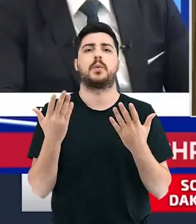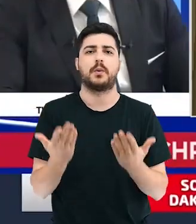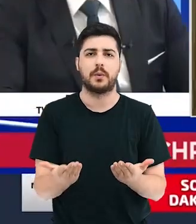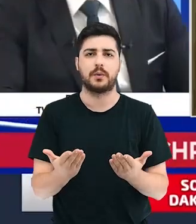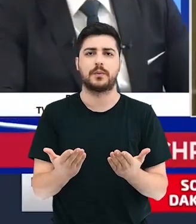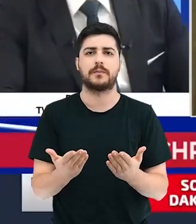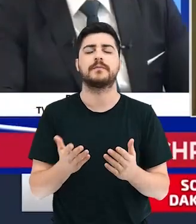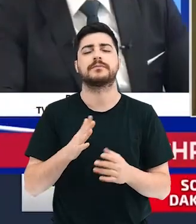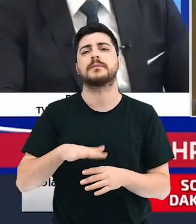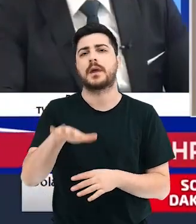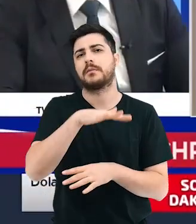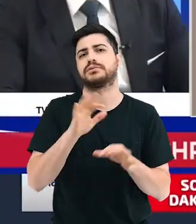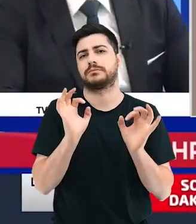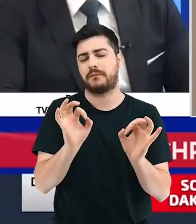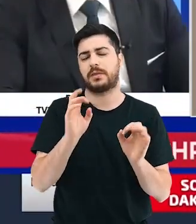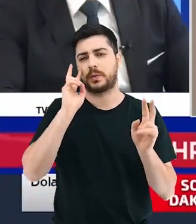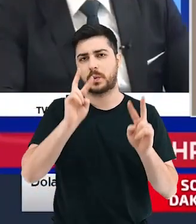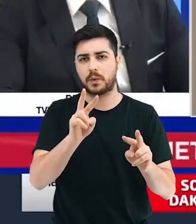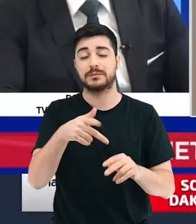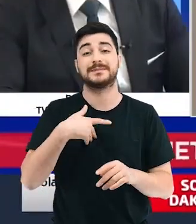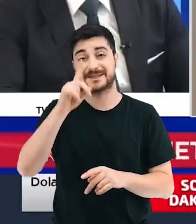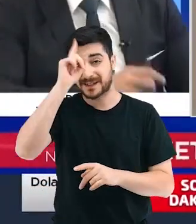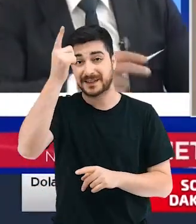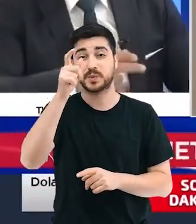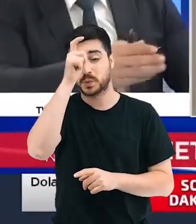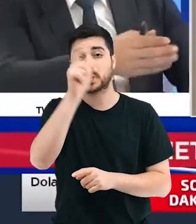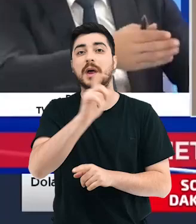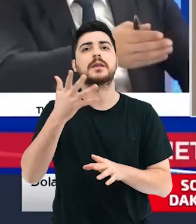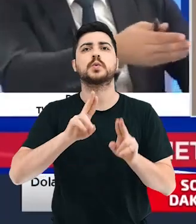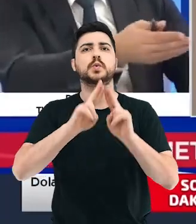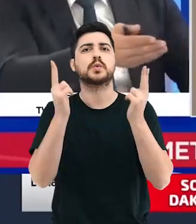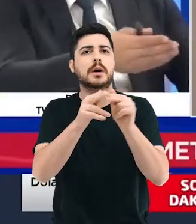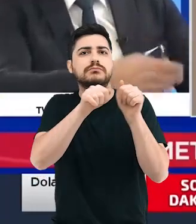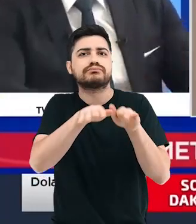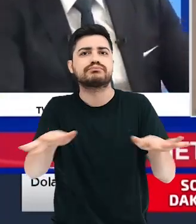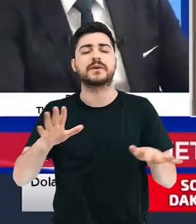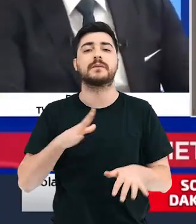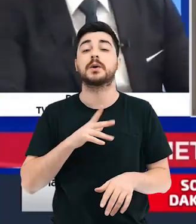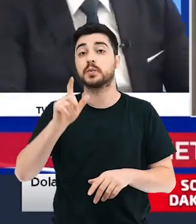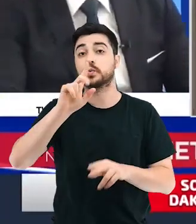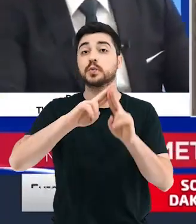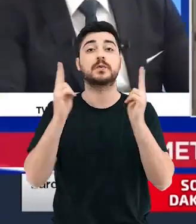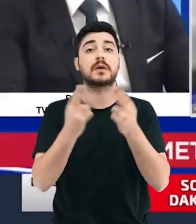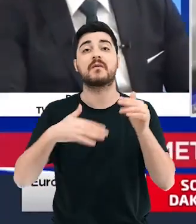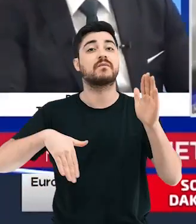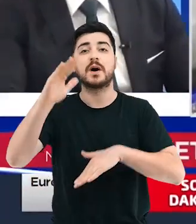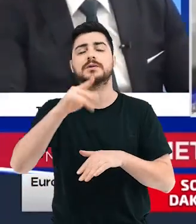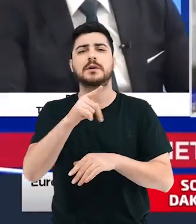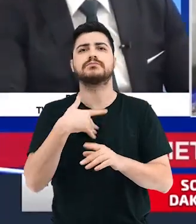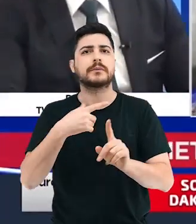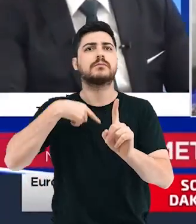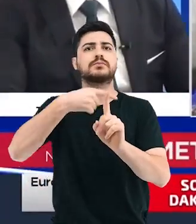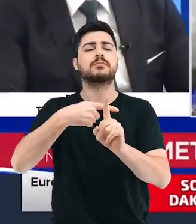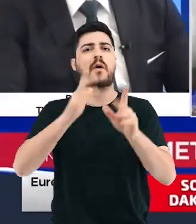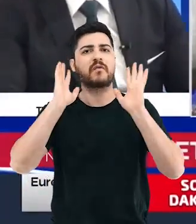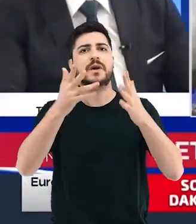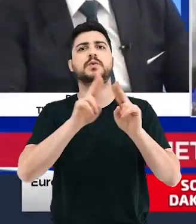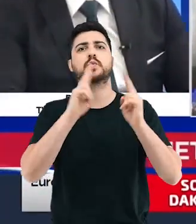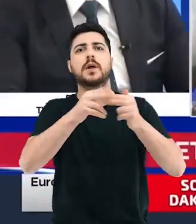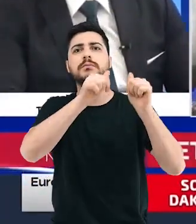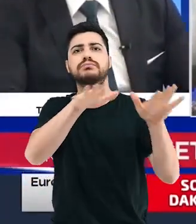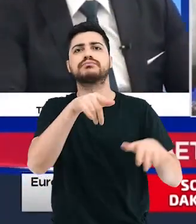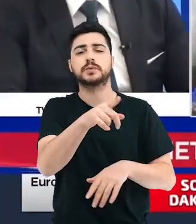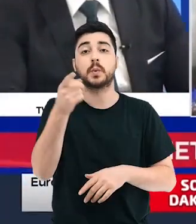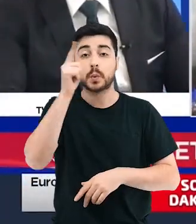ve Avrupa'daki laboratuvarlardan Türkiye'ye aktarılmaktadır. Evet, hepimiz de sadece Türkiye'ye değil, bunu. Bütün dünyaya aktarılmaktadır. Dünyadaki